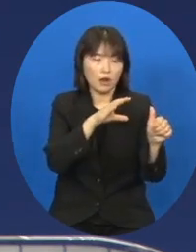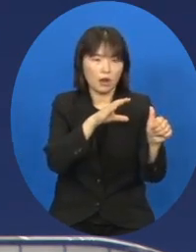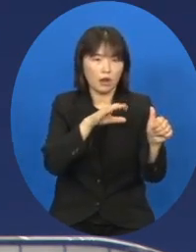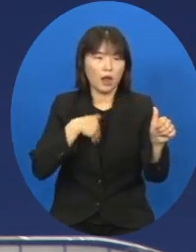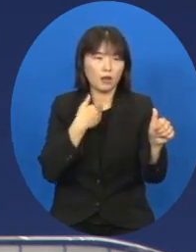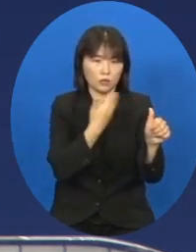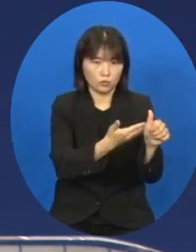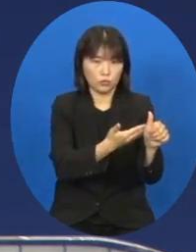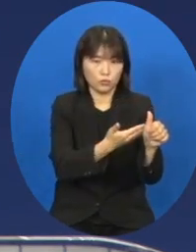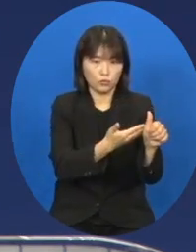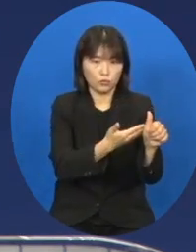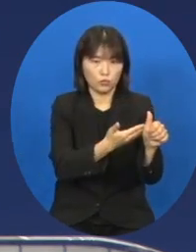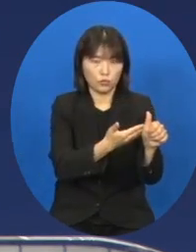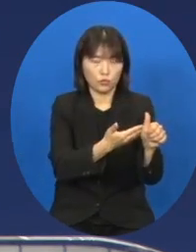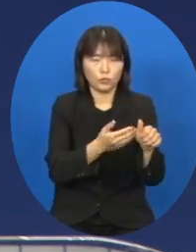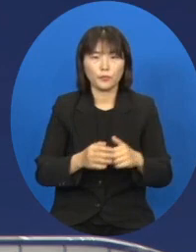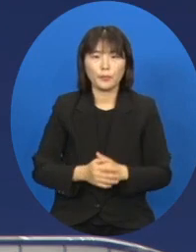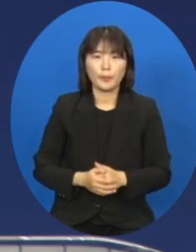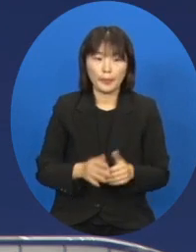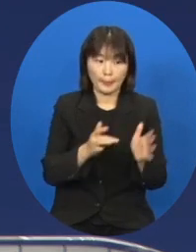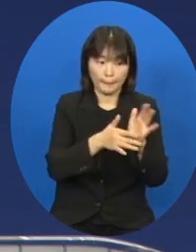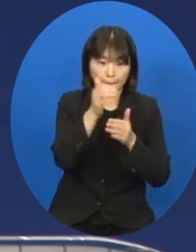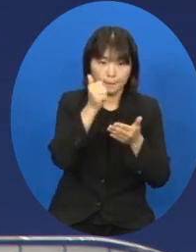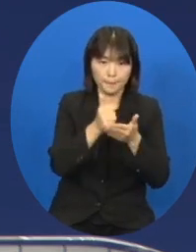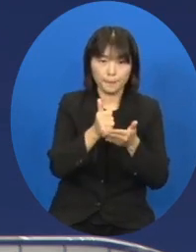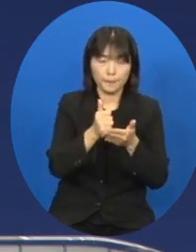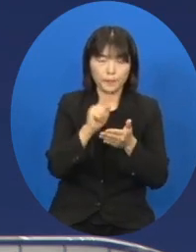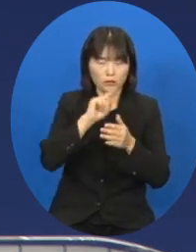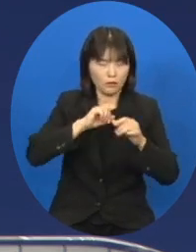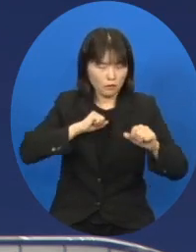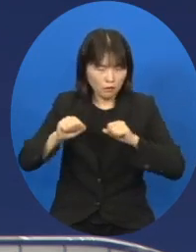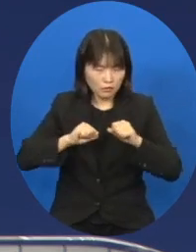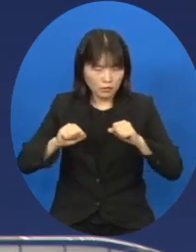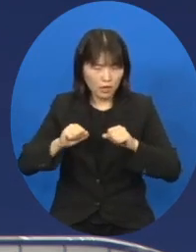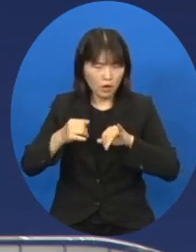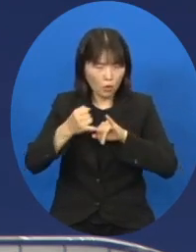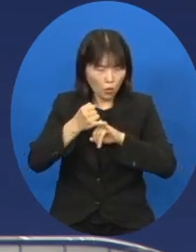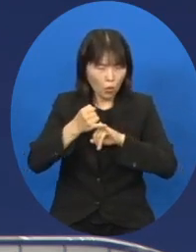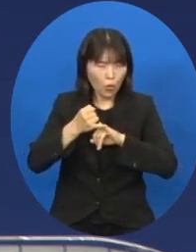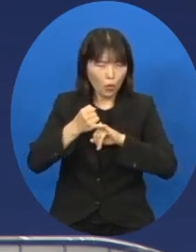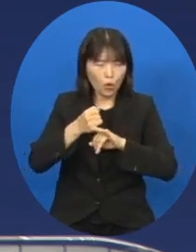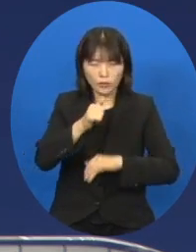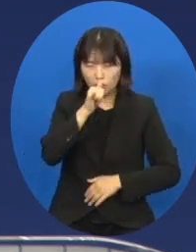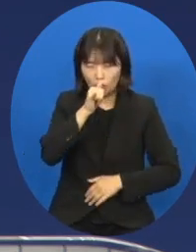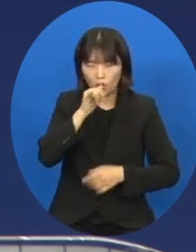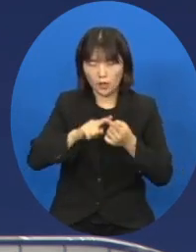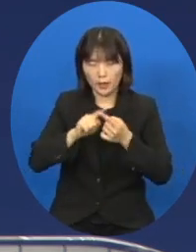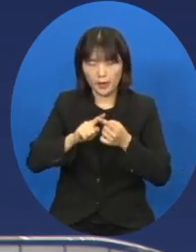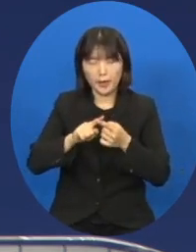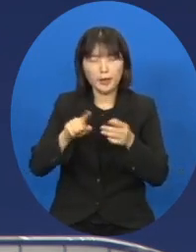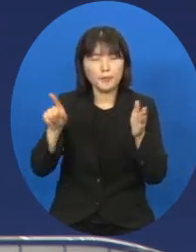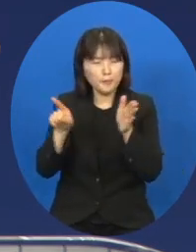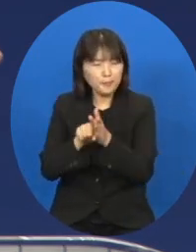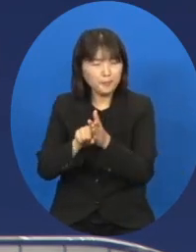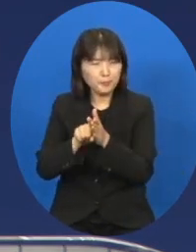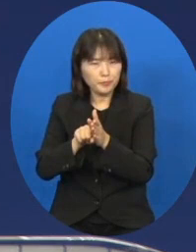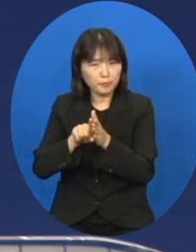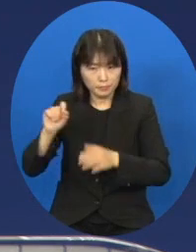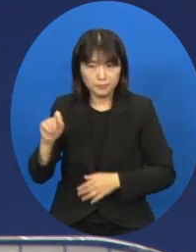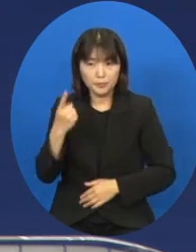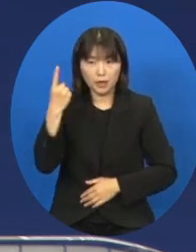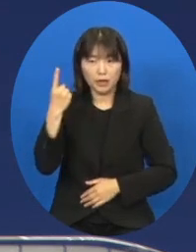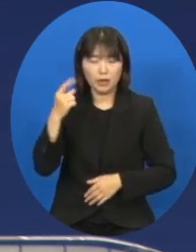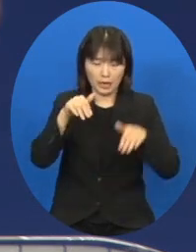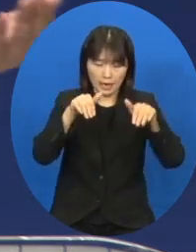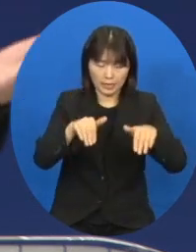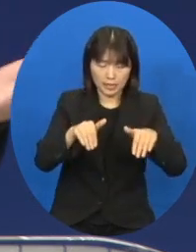겁니다. 그리고 예수님이 어떤 역사를 반드시 하실 것을 믿었기 때문에 그 하인들에게